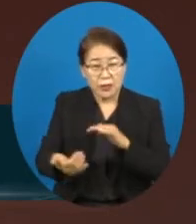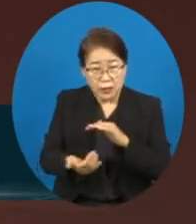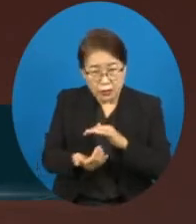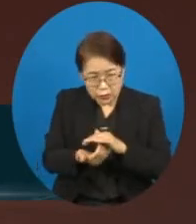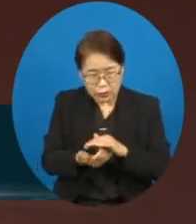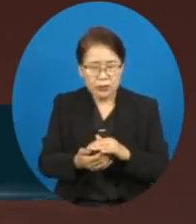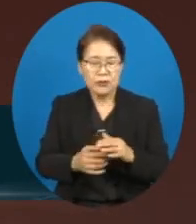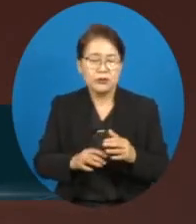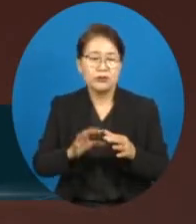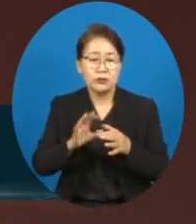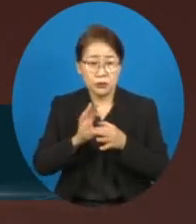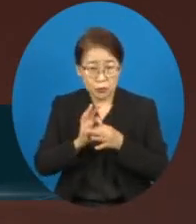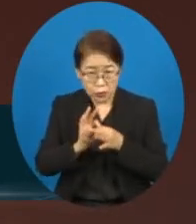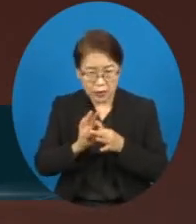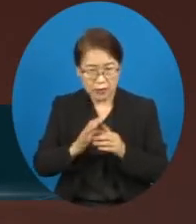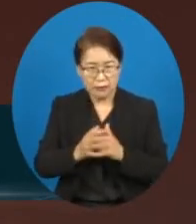통해서